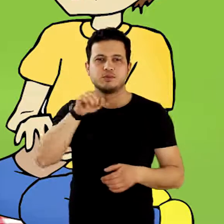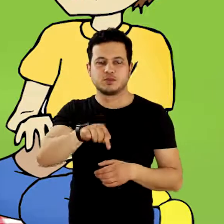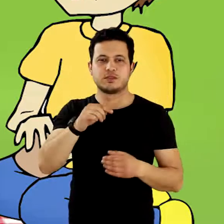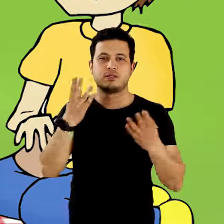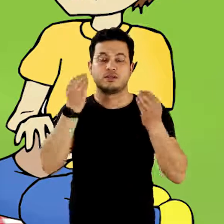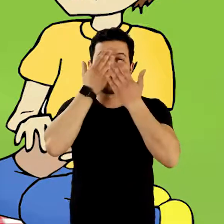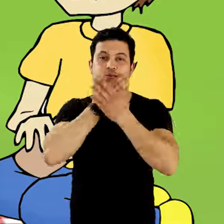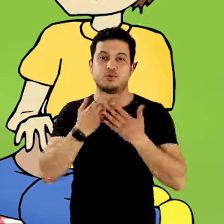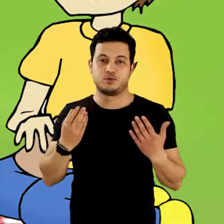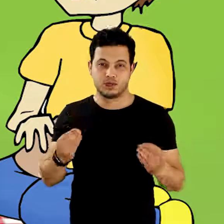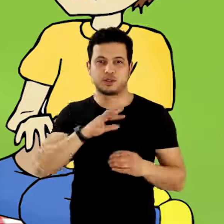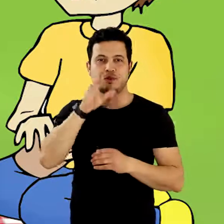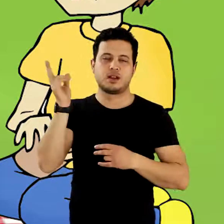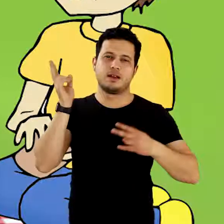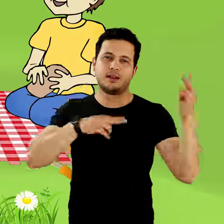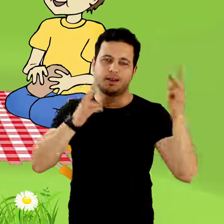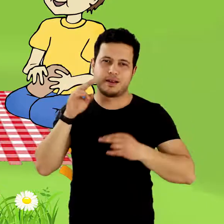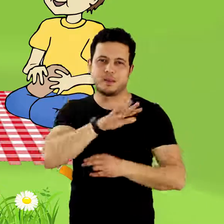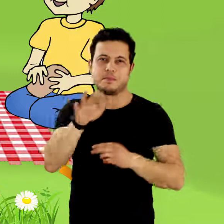Göl.